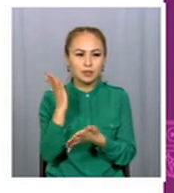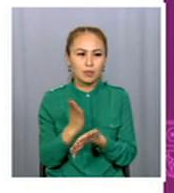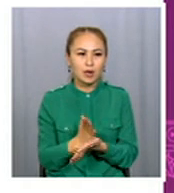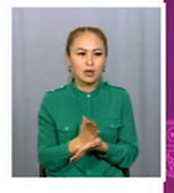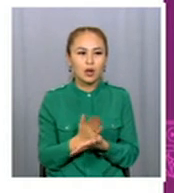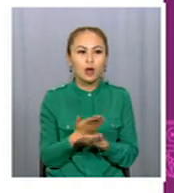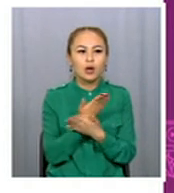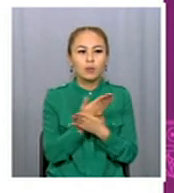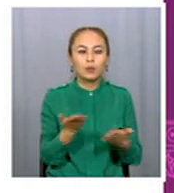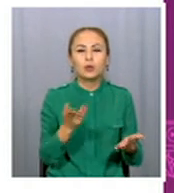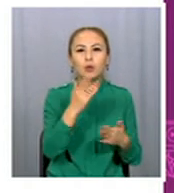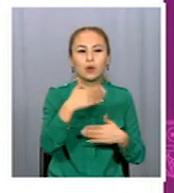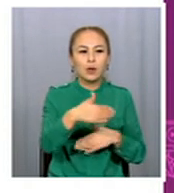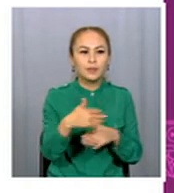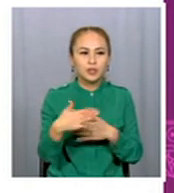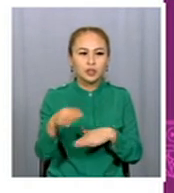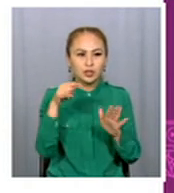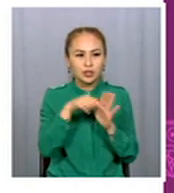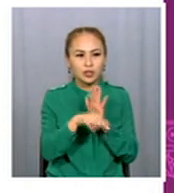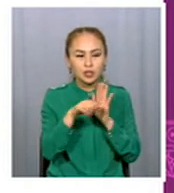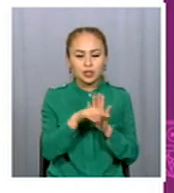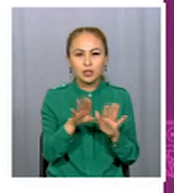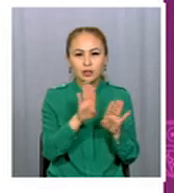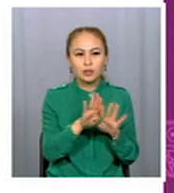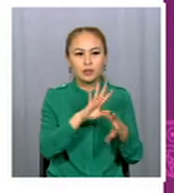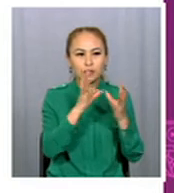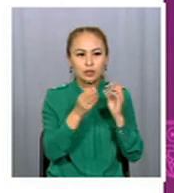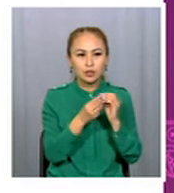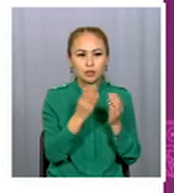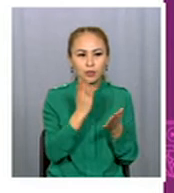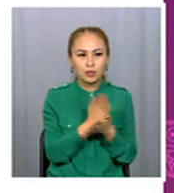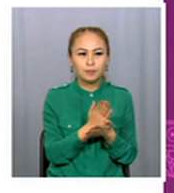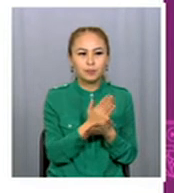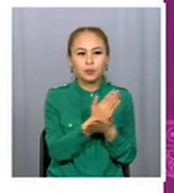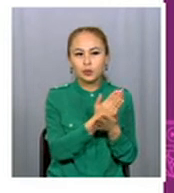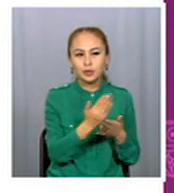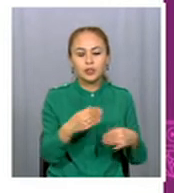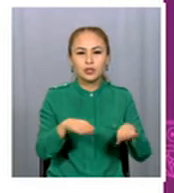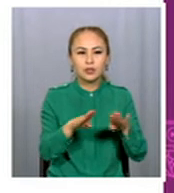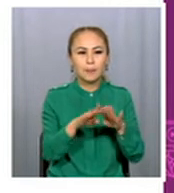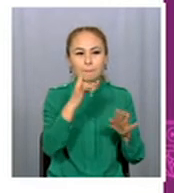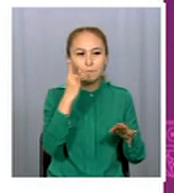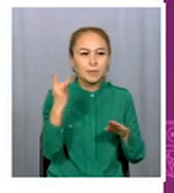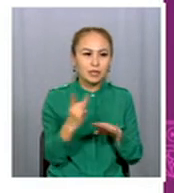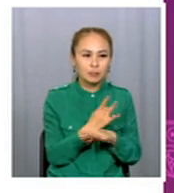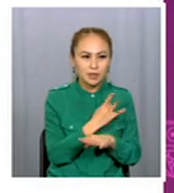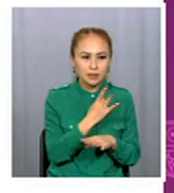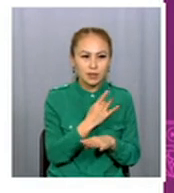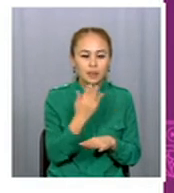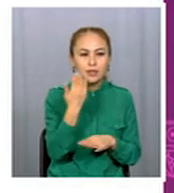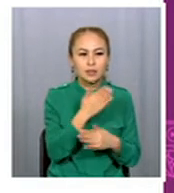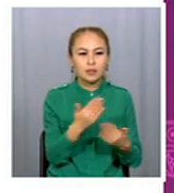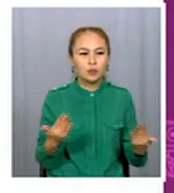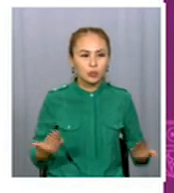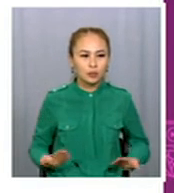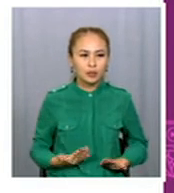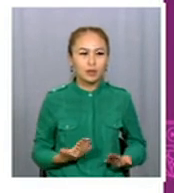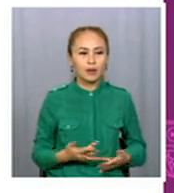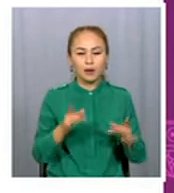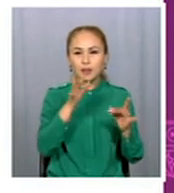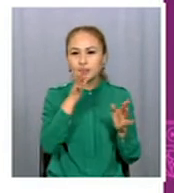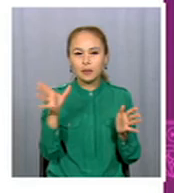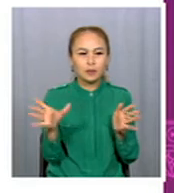бар. Бұл қораптың ішінде кішкене тетікше бар. Бұл тетікшені бір рет бассаң, сенің